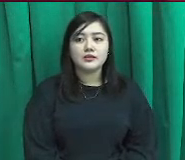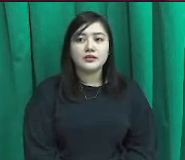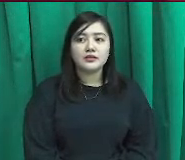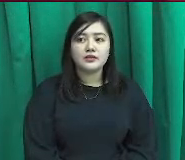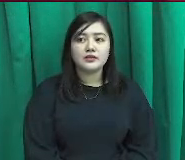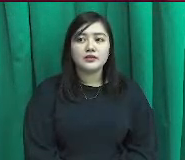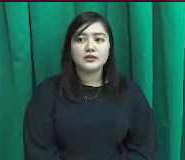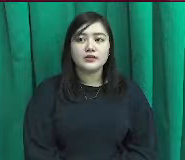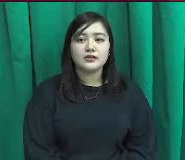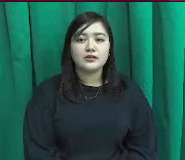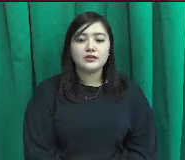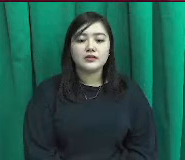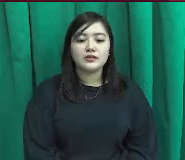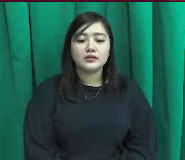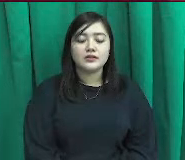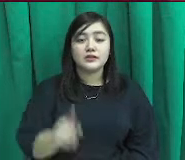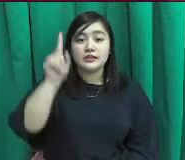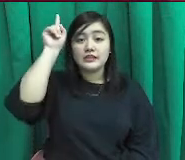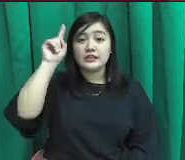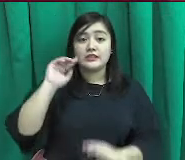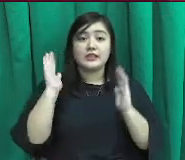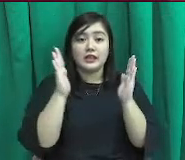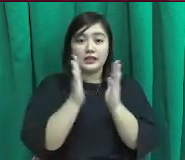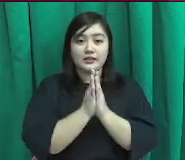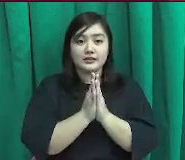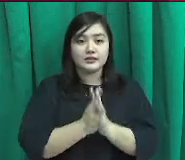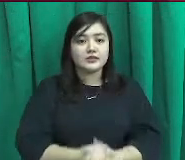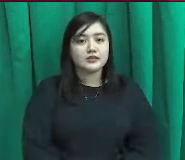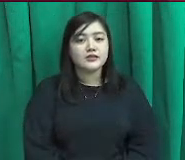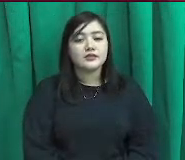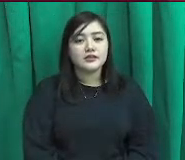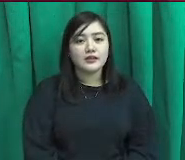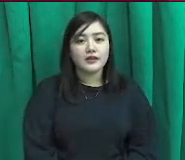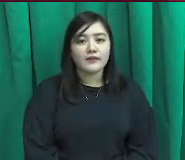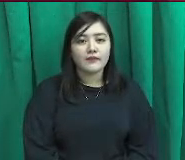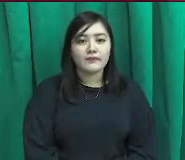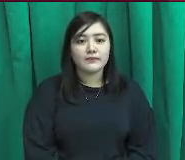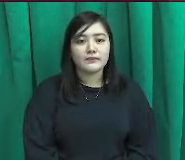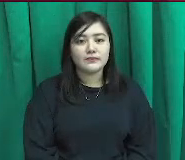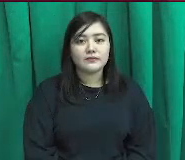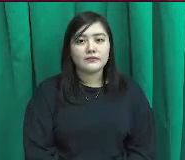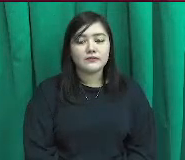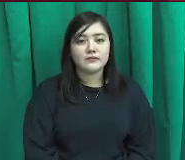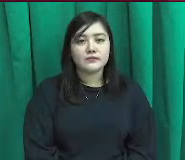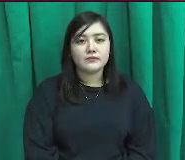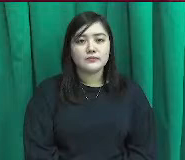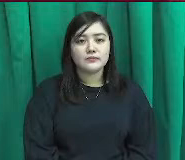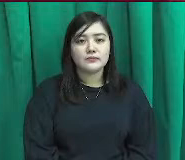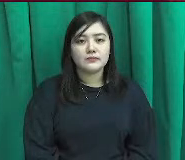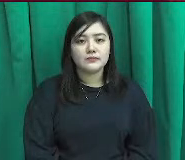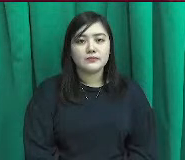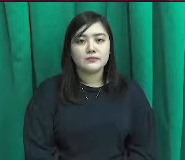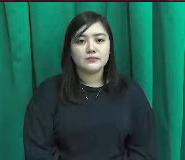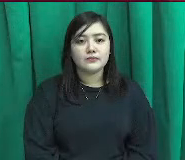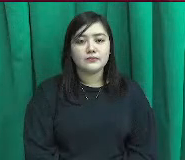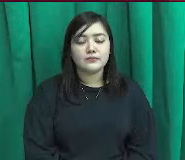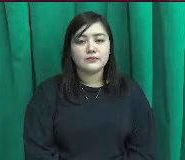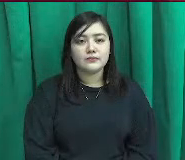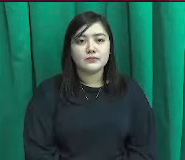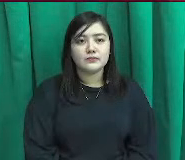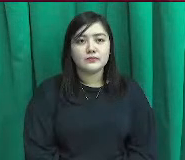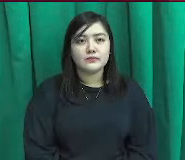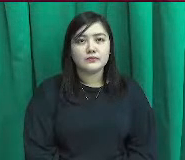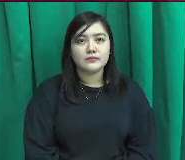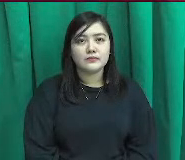sir. Pero Sir Dennis, yung ito po yung ang ano po Sir Dennis, yung sabi niyo po kanina, meron pong pagkakasundo. Sa aling part